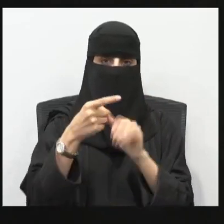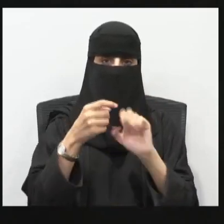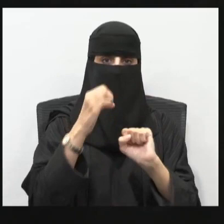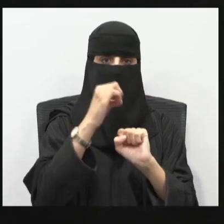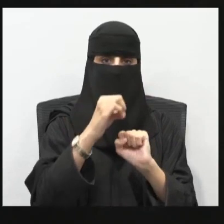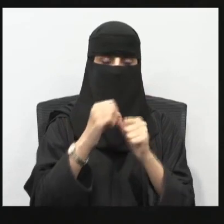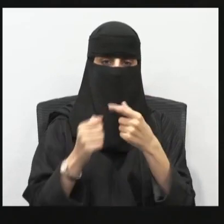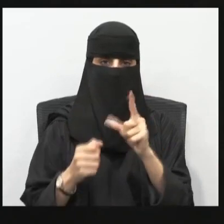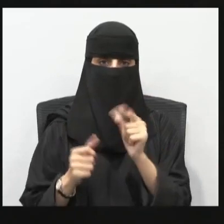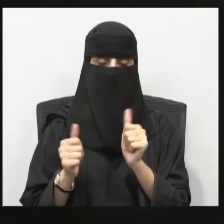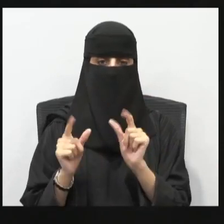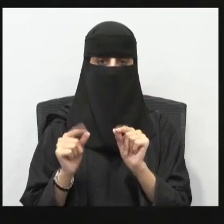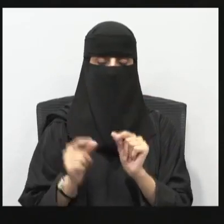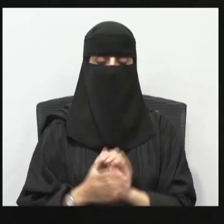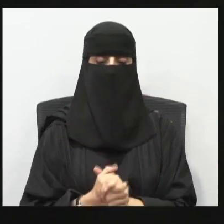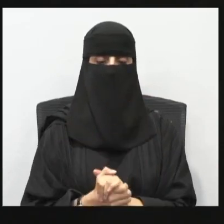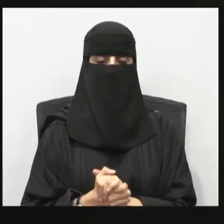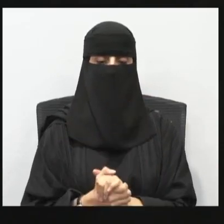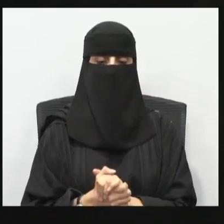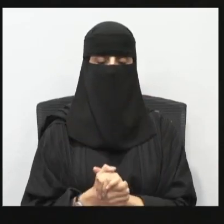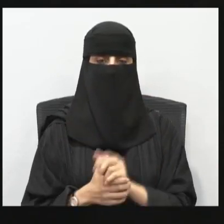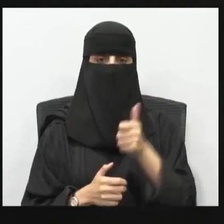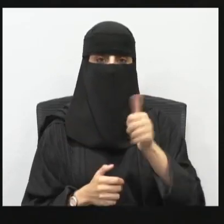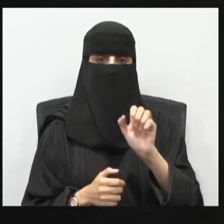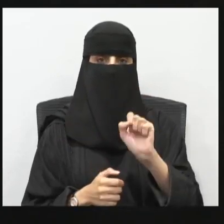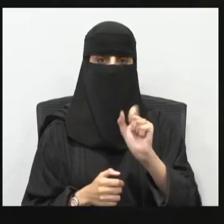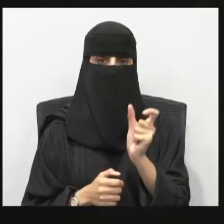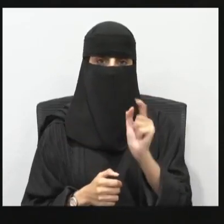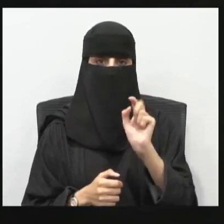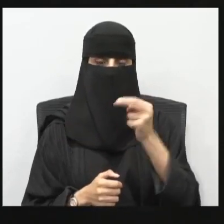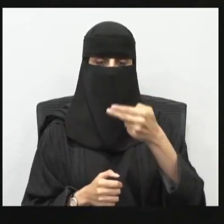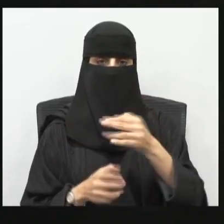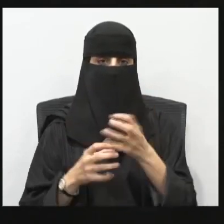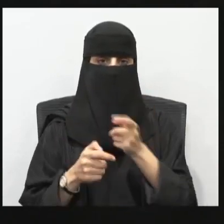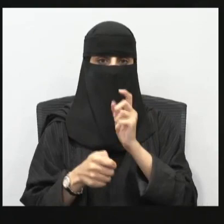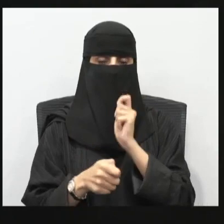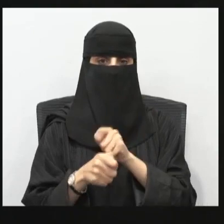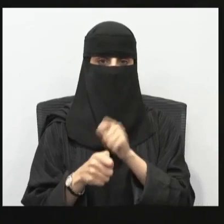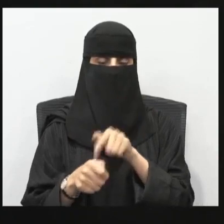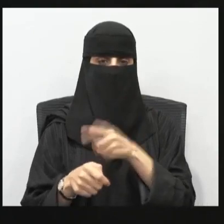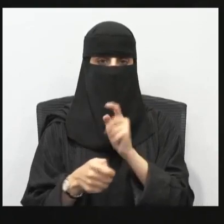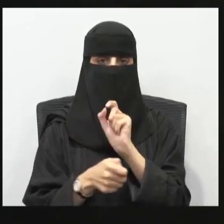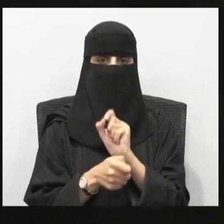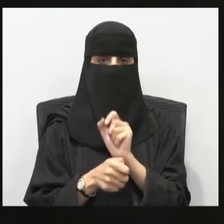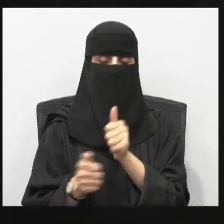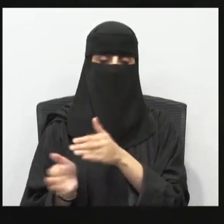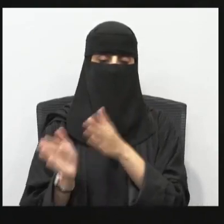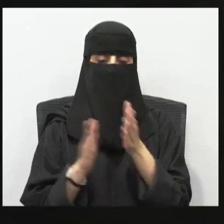بارك الله فيكم كلمه اصنع هل هي فعل او اسم فعل بارك الله